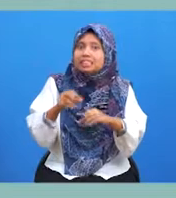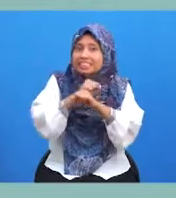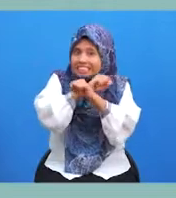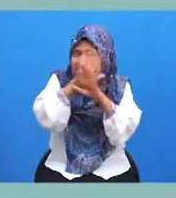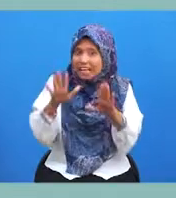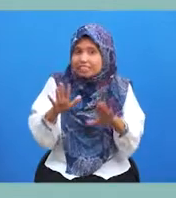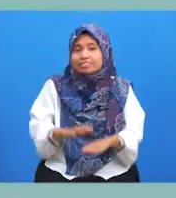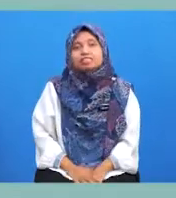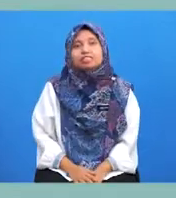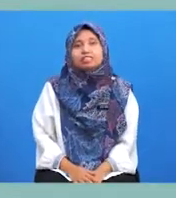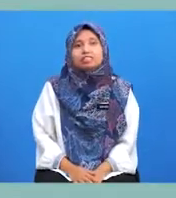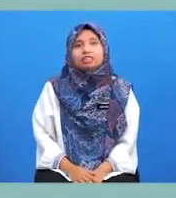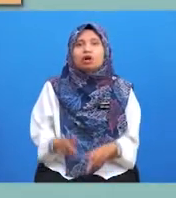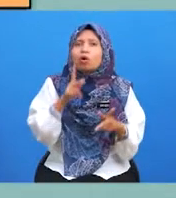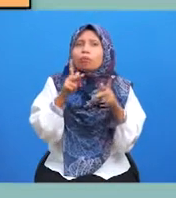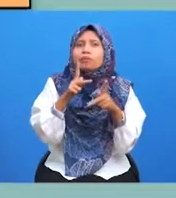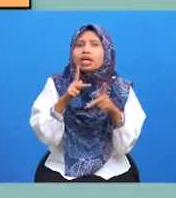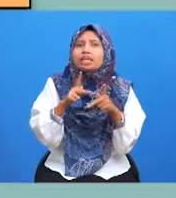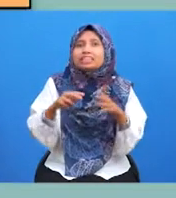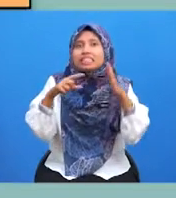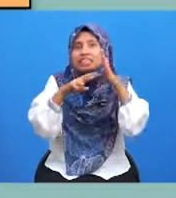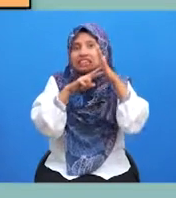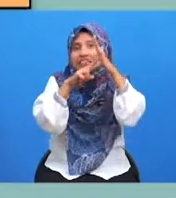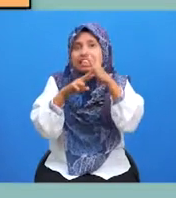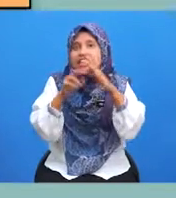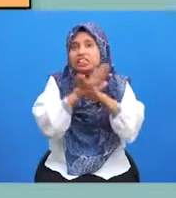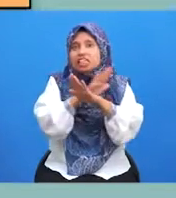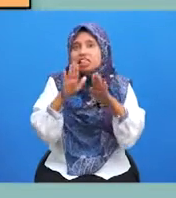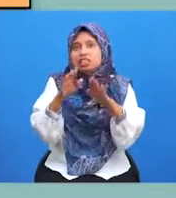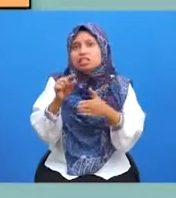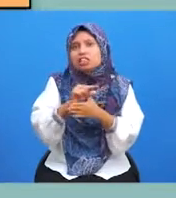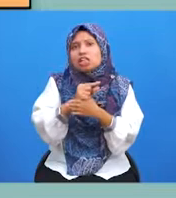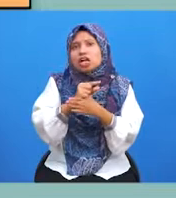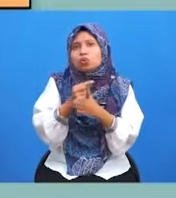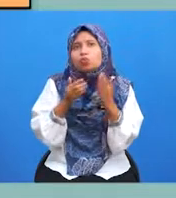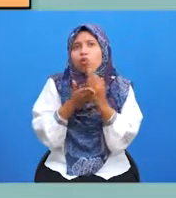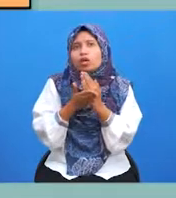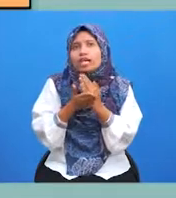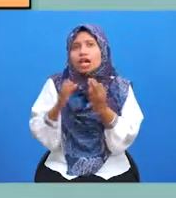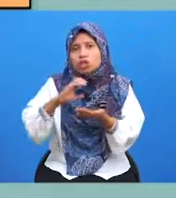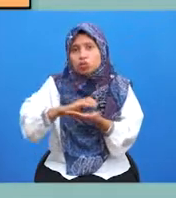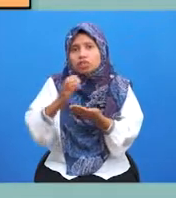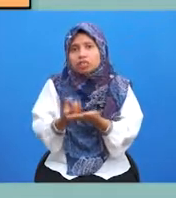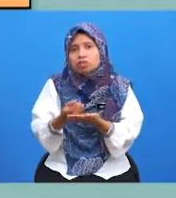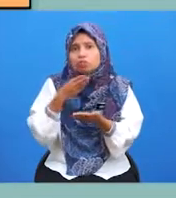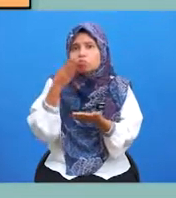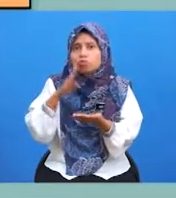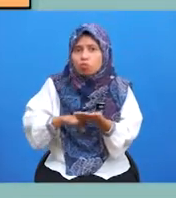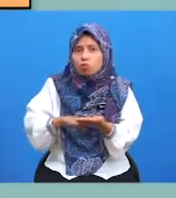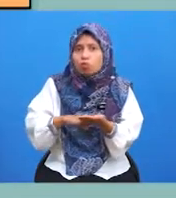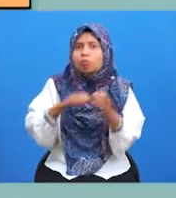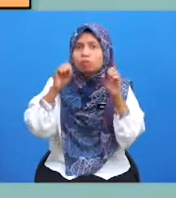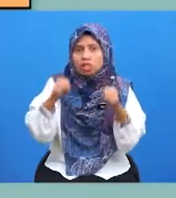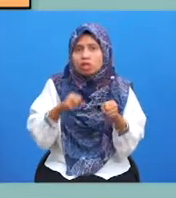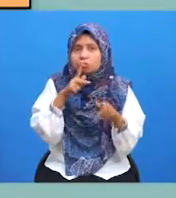jelas. Komunikasi satelit yang tidak diganggu oleh cuaca buruk